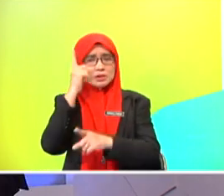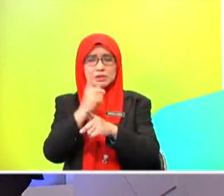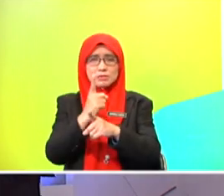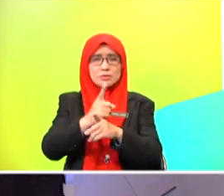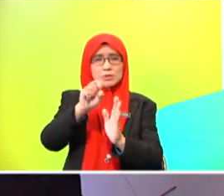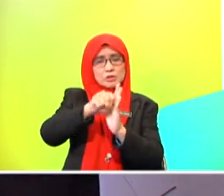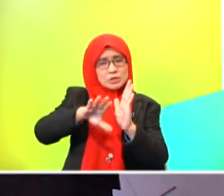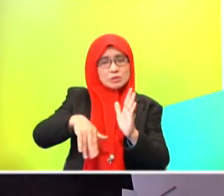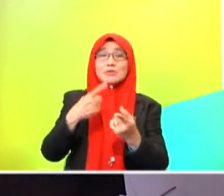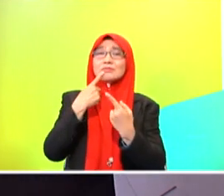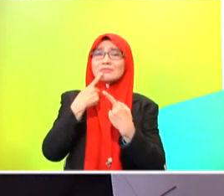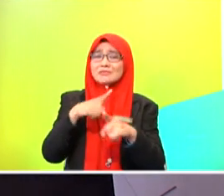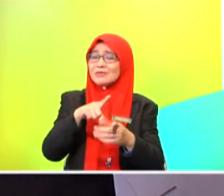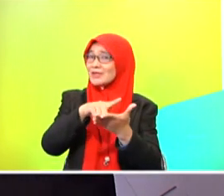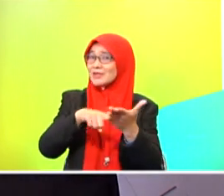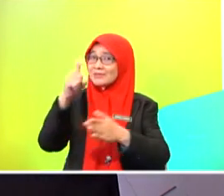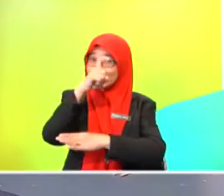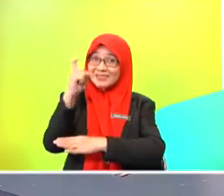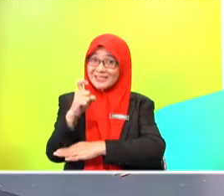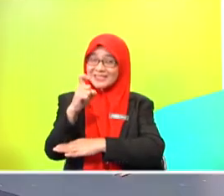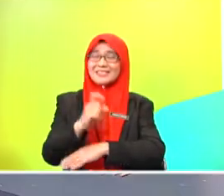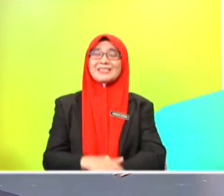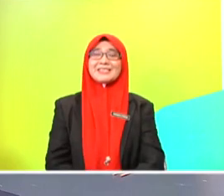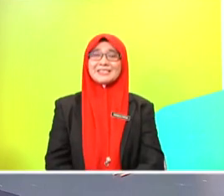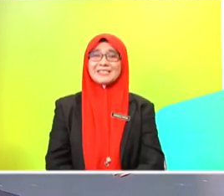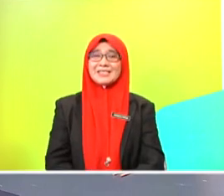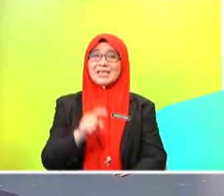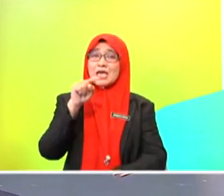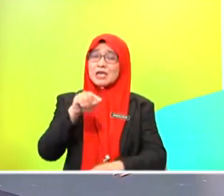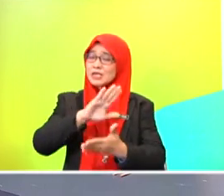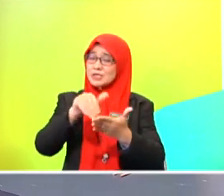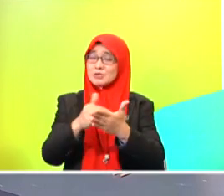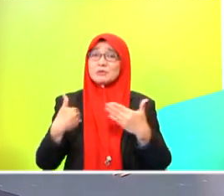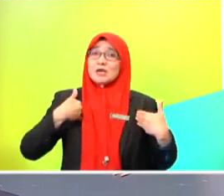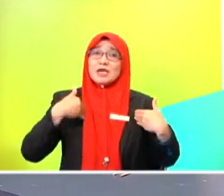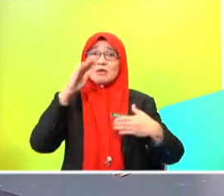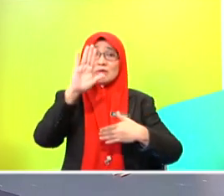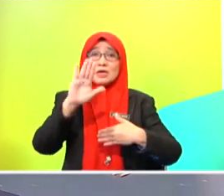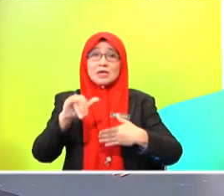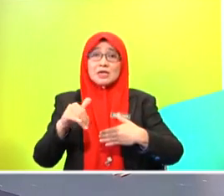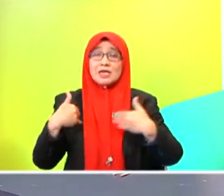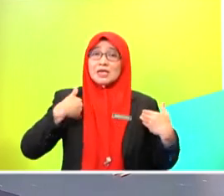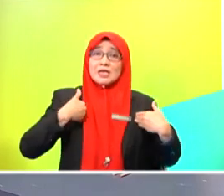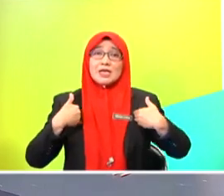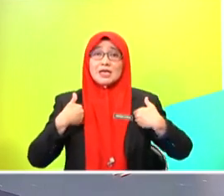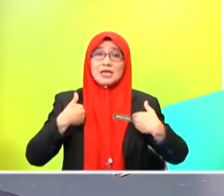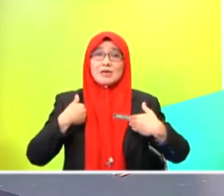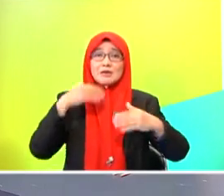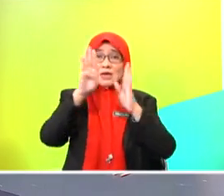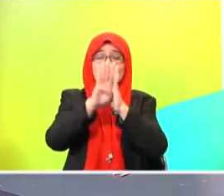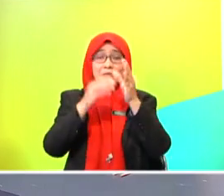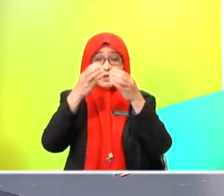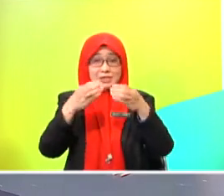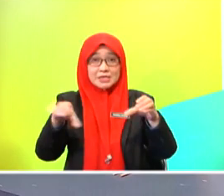menjawab apa-apa soalan. Inilah dia binatang-binatang yang melahirkan anak dan juga ini yang bertelur. Baik, saya pasti murid-murid di rumah